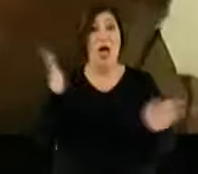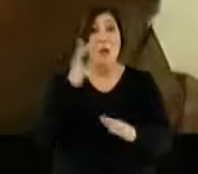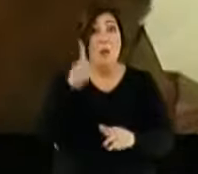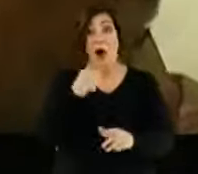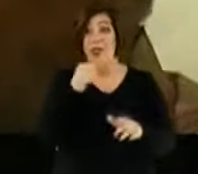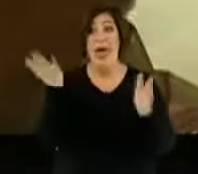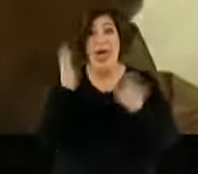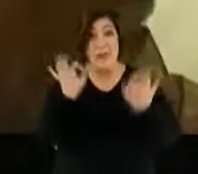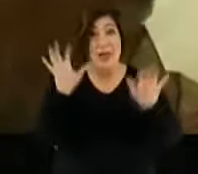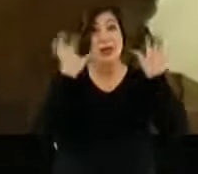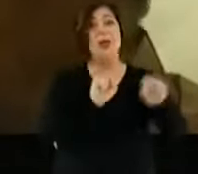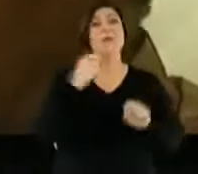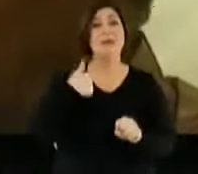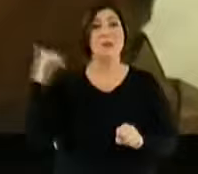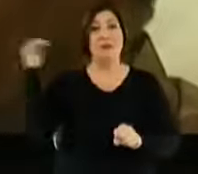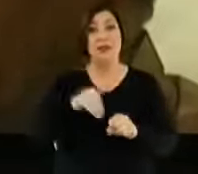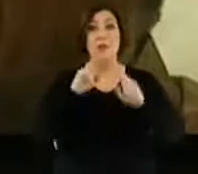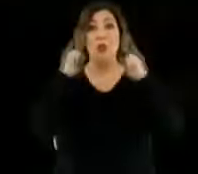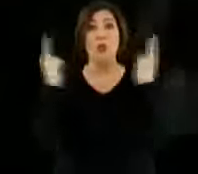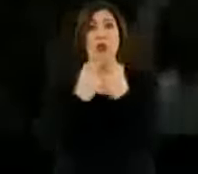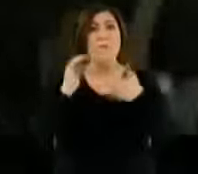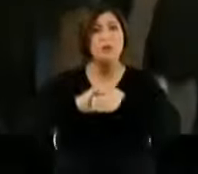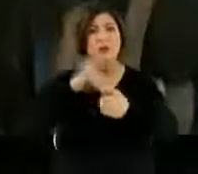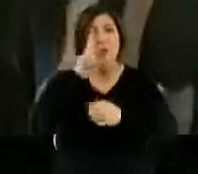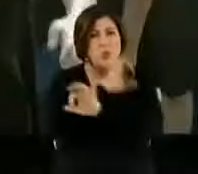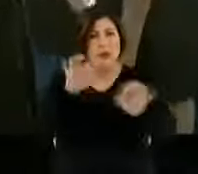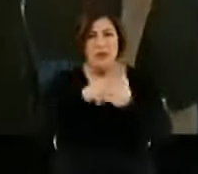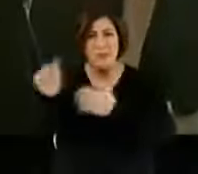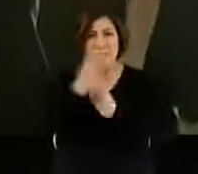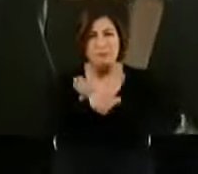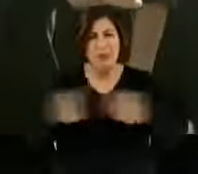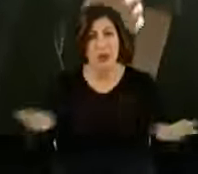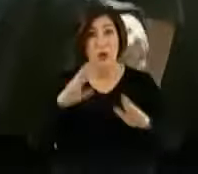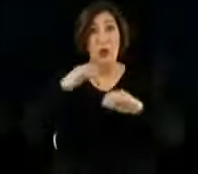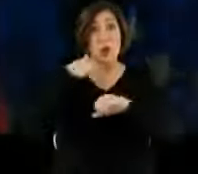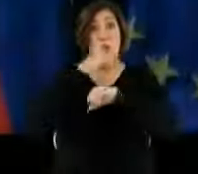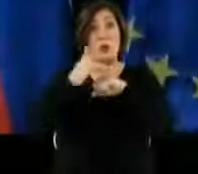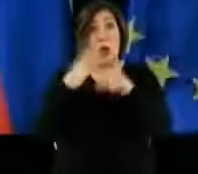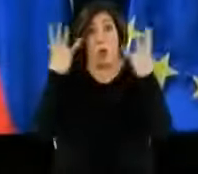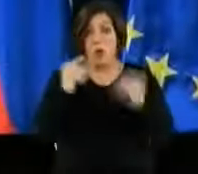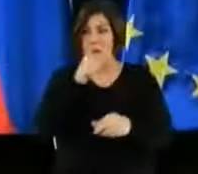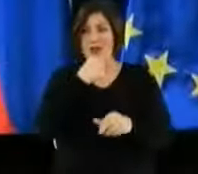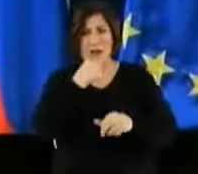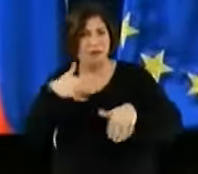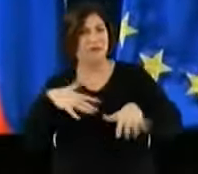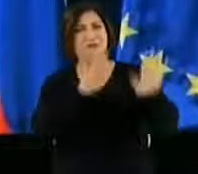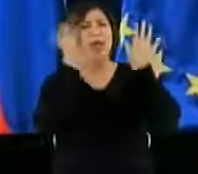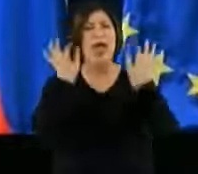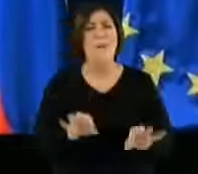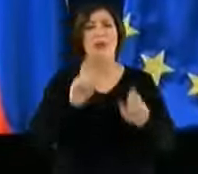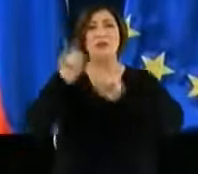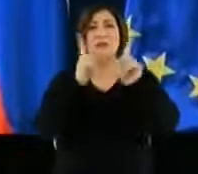adamı hemen yakalamazsak benim getirdiğim dünya barışını sonsuza dek yok edecek. Ülke olarak bu adamı kınıyoruz ve